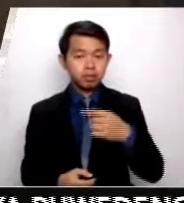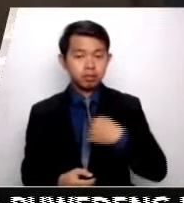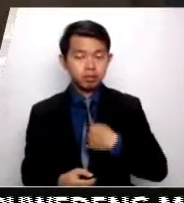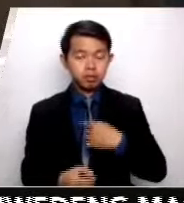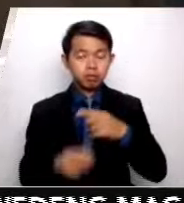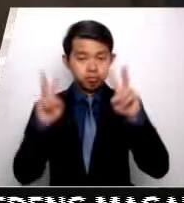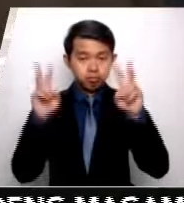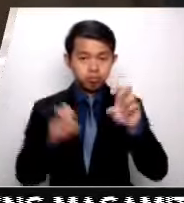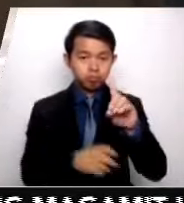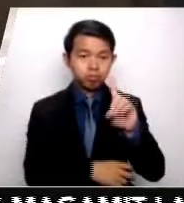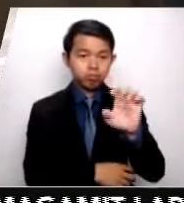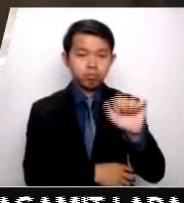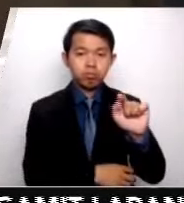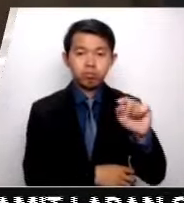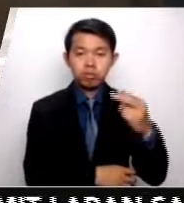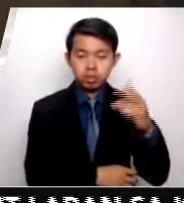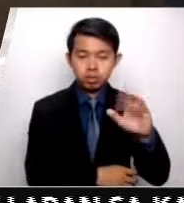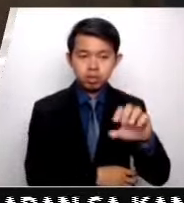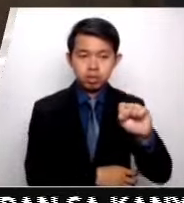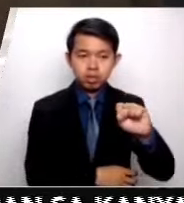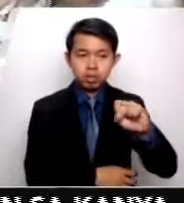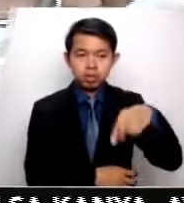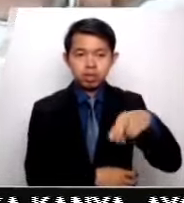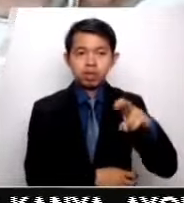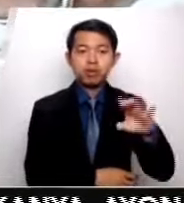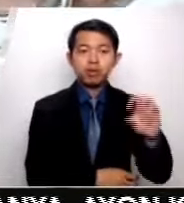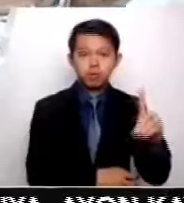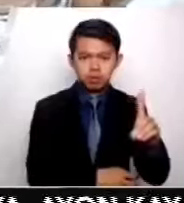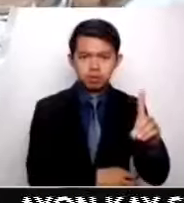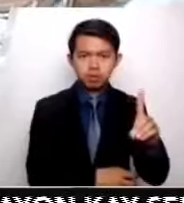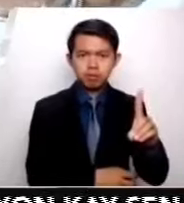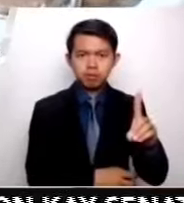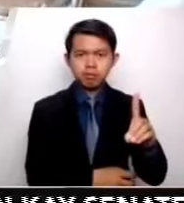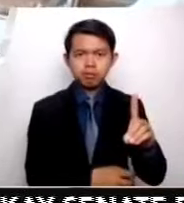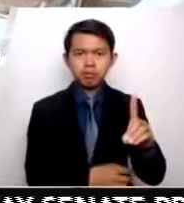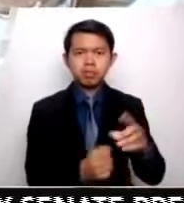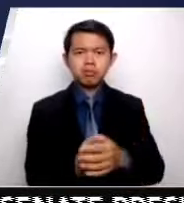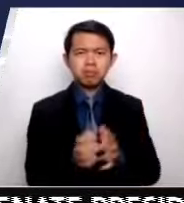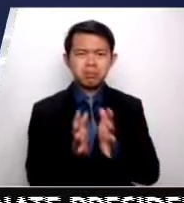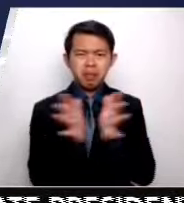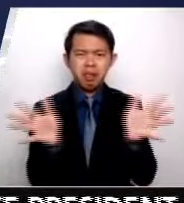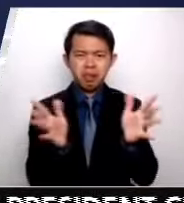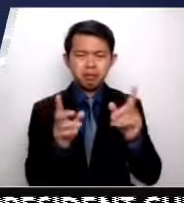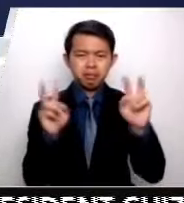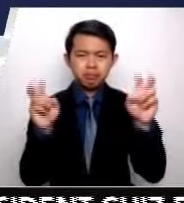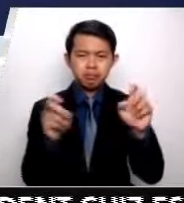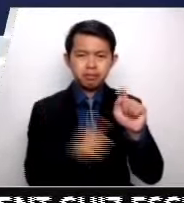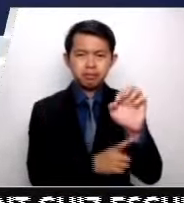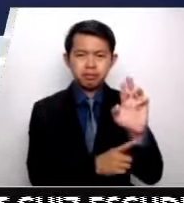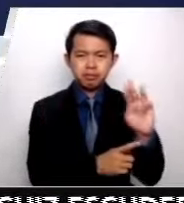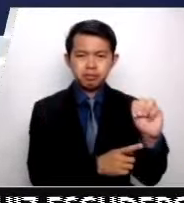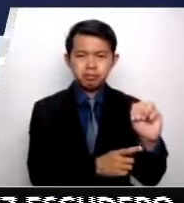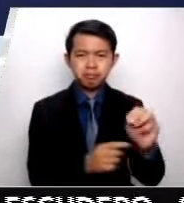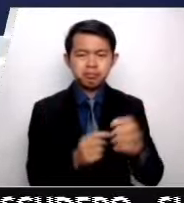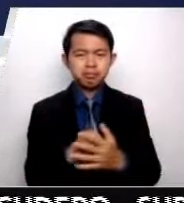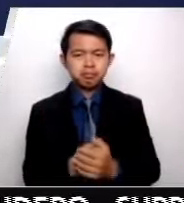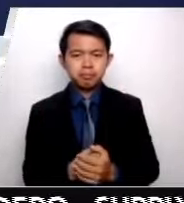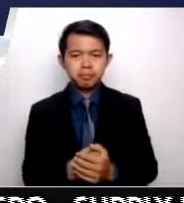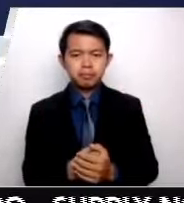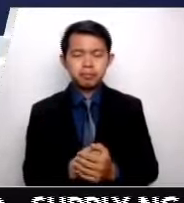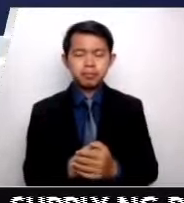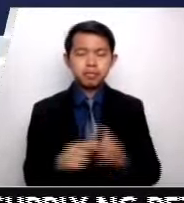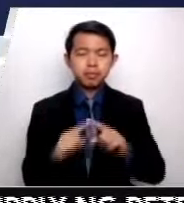squad It's a very loose term I think He's just joking kung siate presidentes Escudero ang